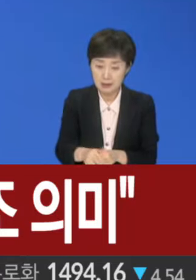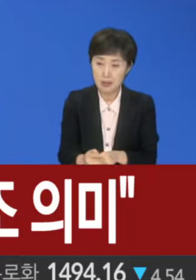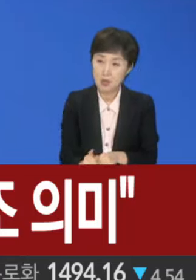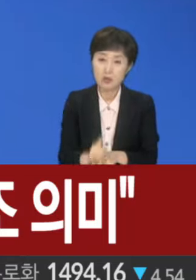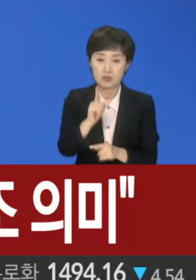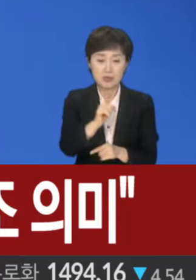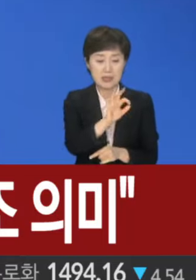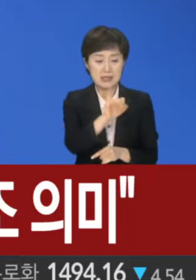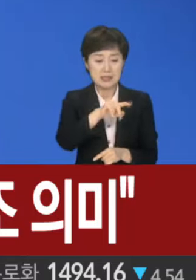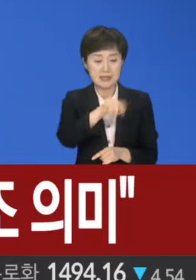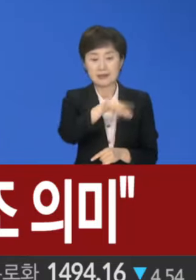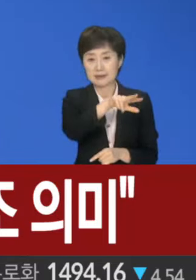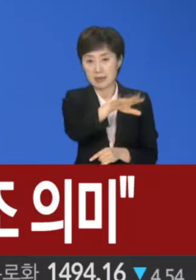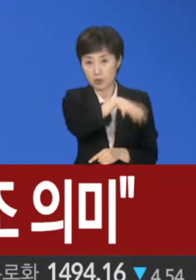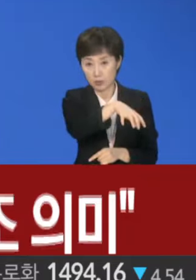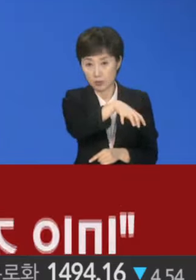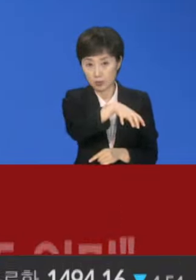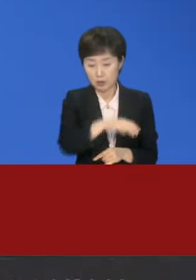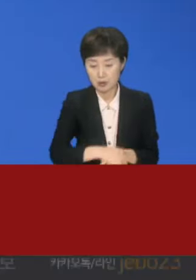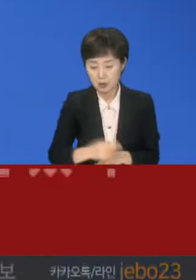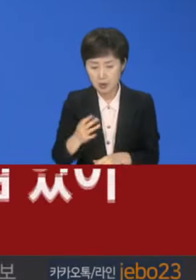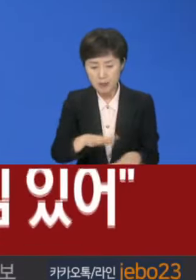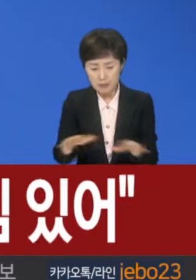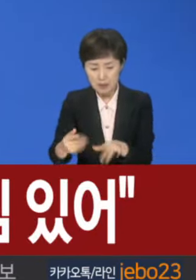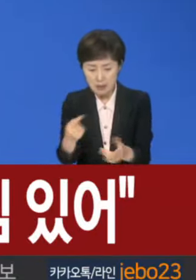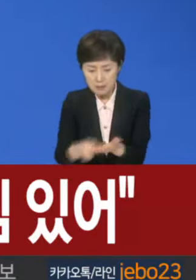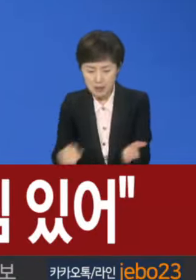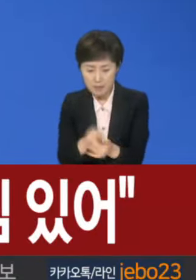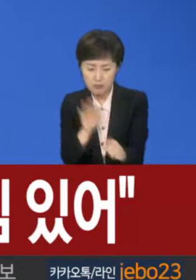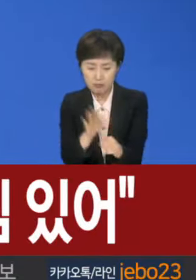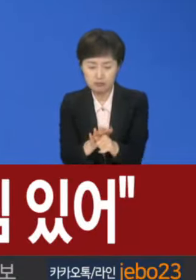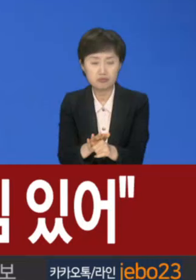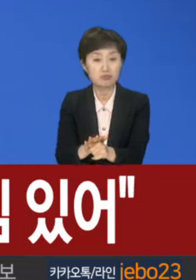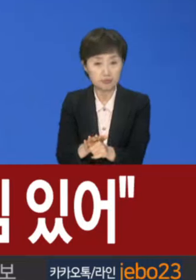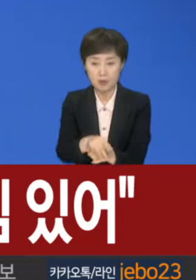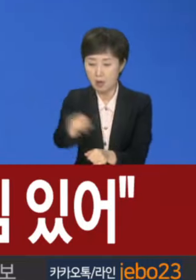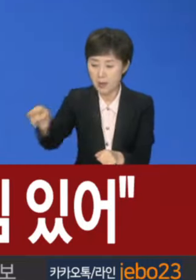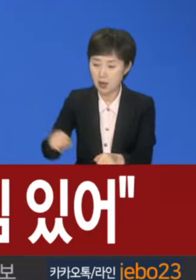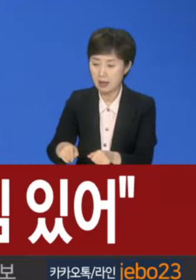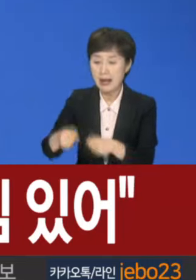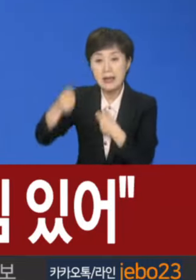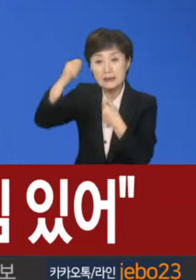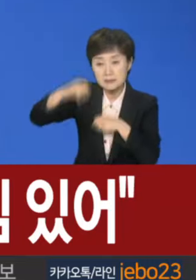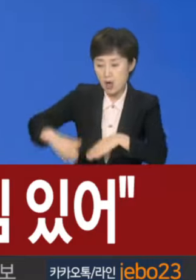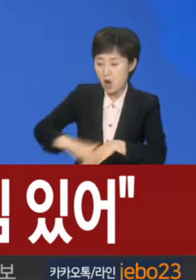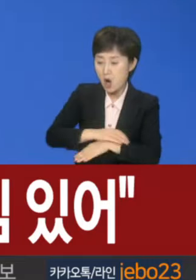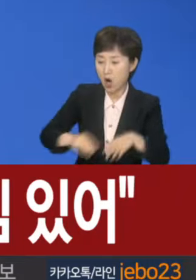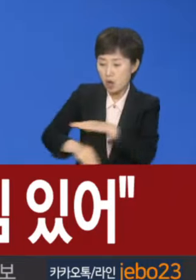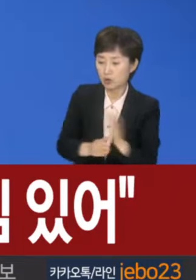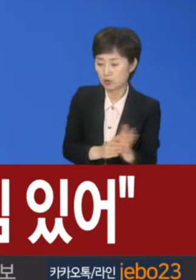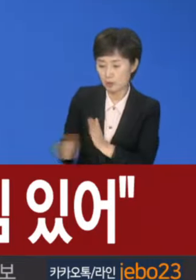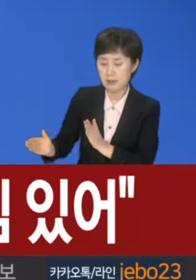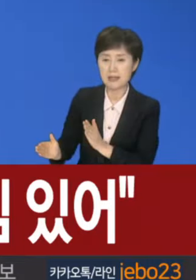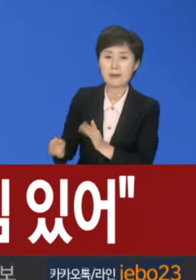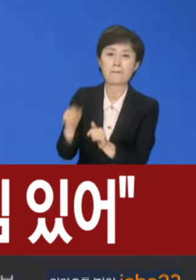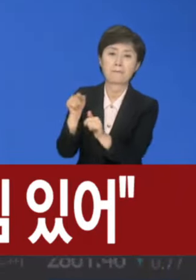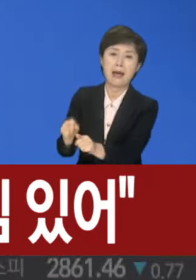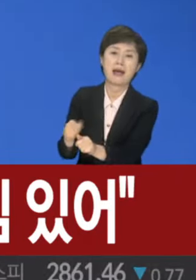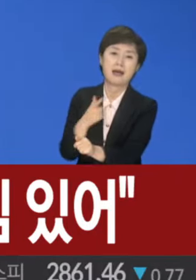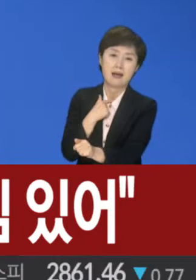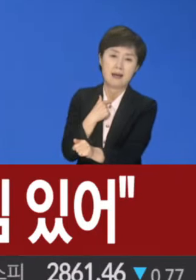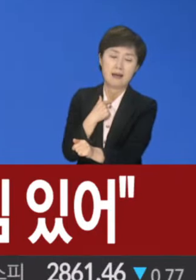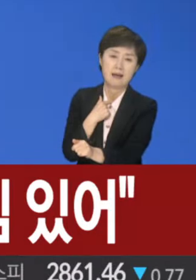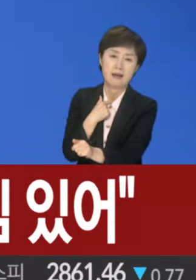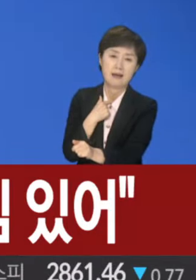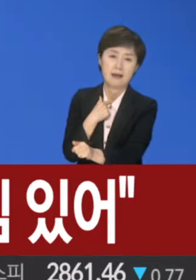부대인 이작사에서 당시 수해 복구에 지원된 군부대에 가슴 장화 지원을 준비했었고 현장